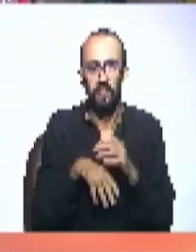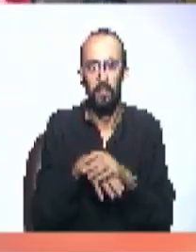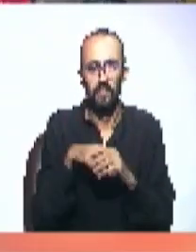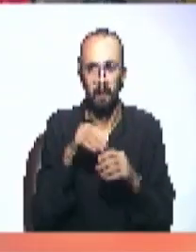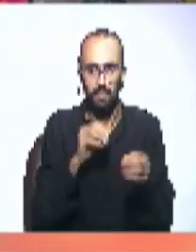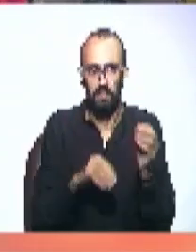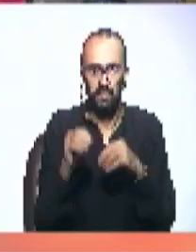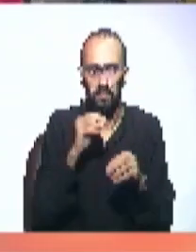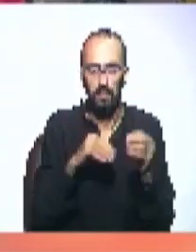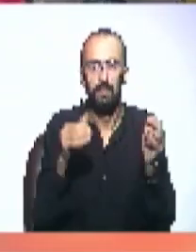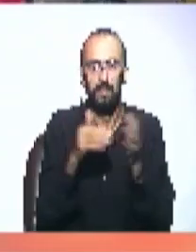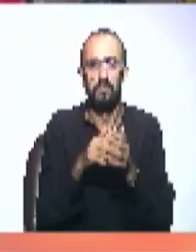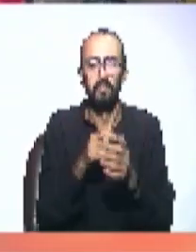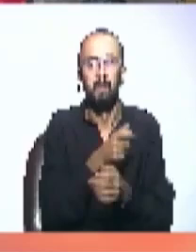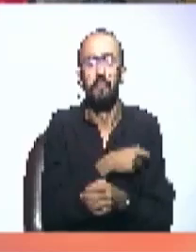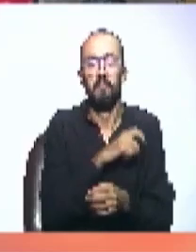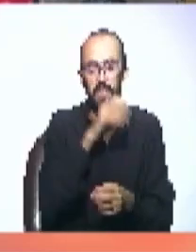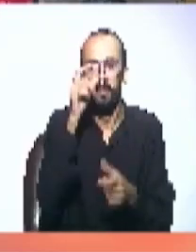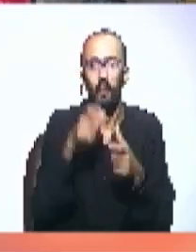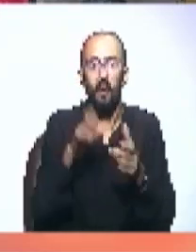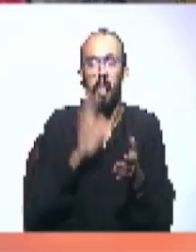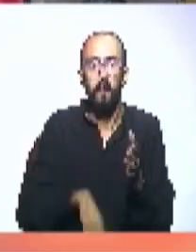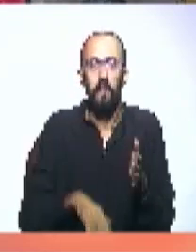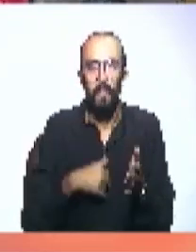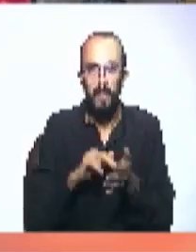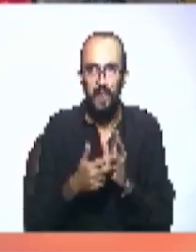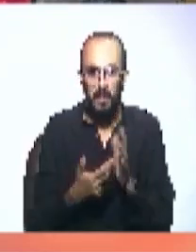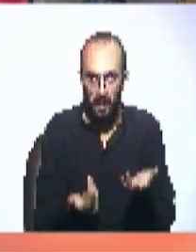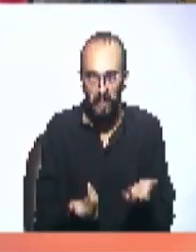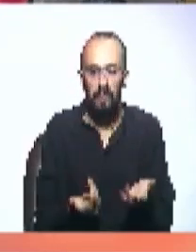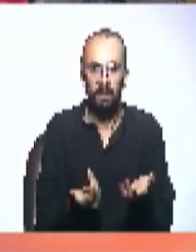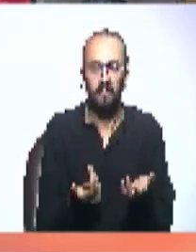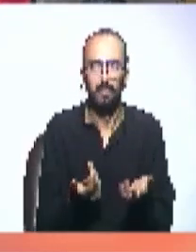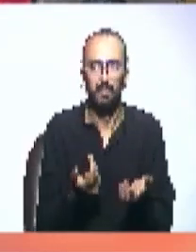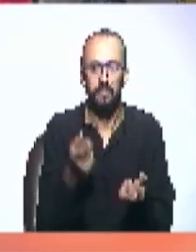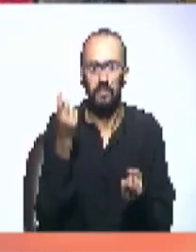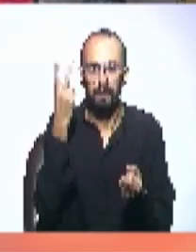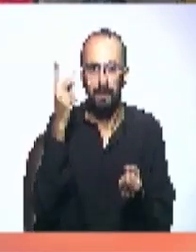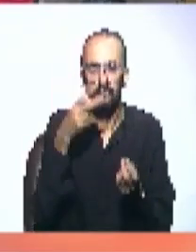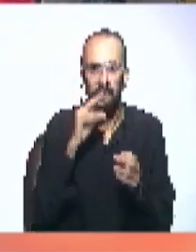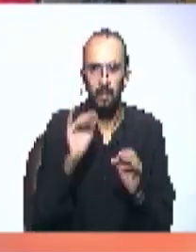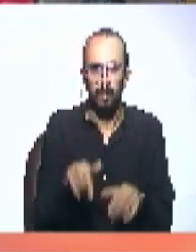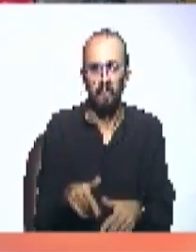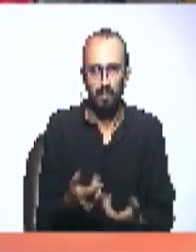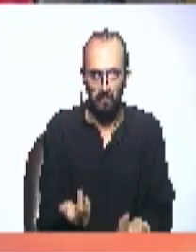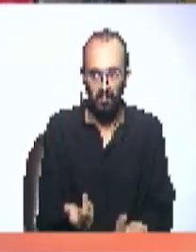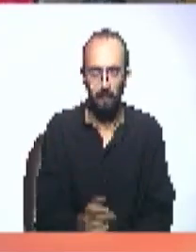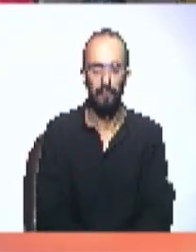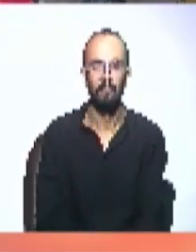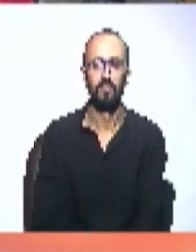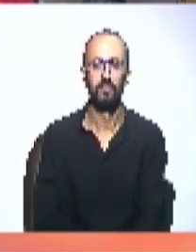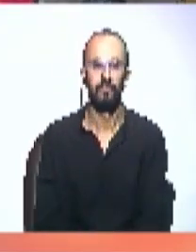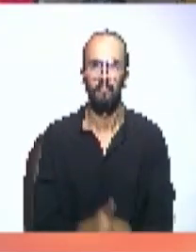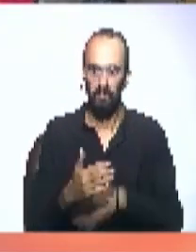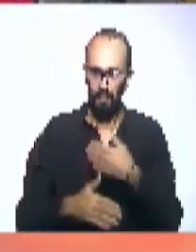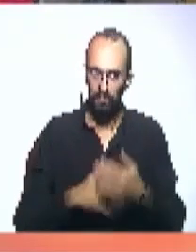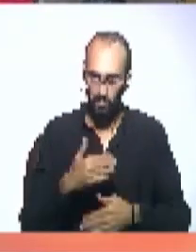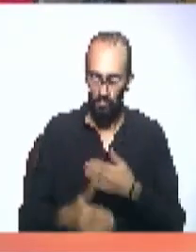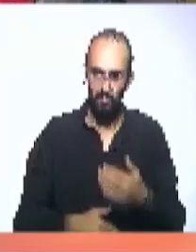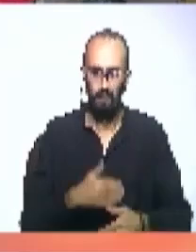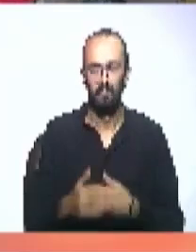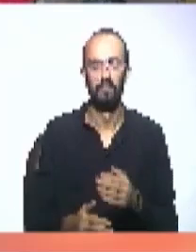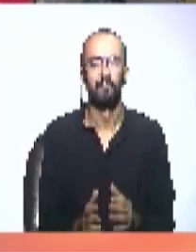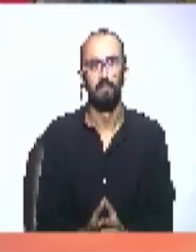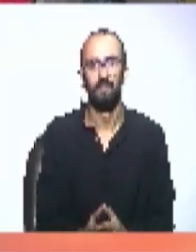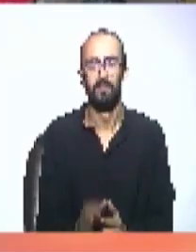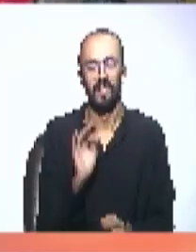دي والبرجر خلص من عندي، فممكن اعمل زي فكره تانية زي الشيف عملها دلوقتي، يعني نمشي نفسنا في المطبخ وفي